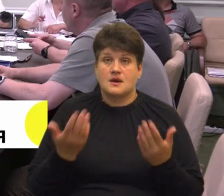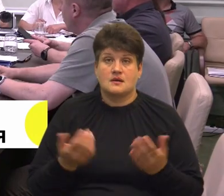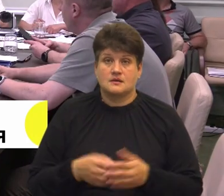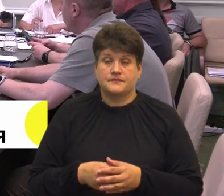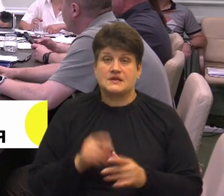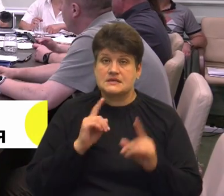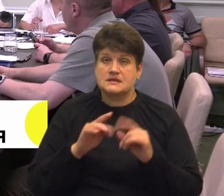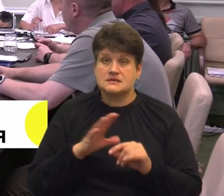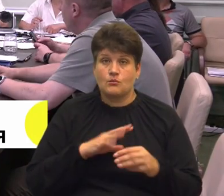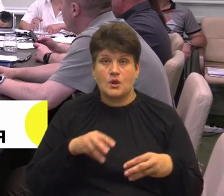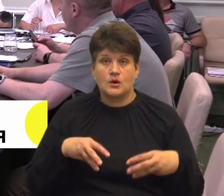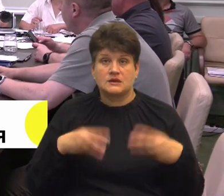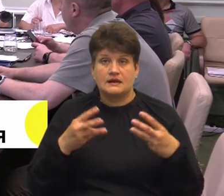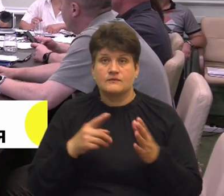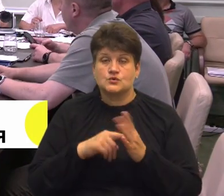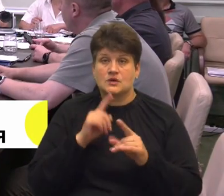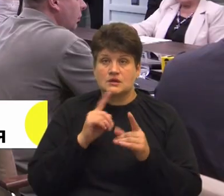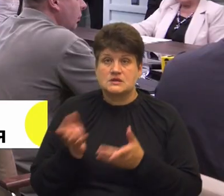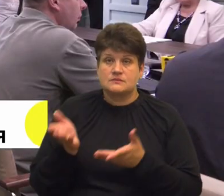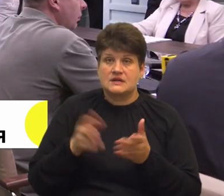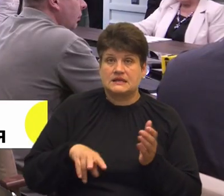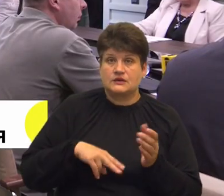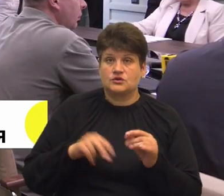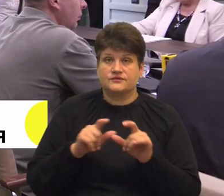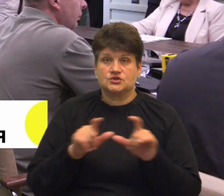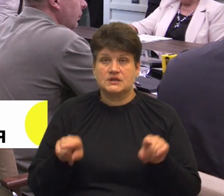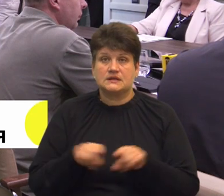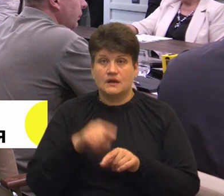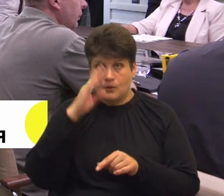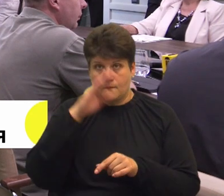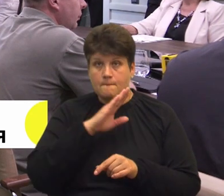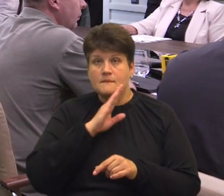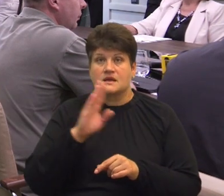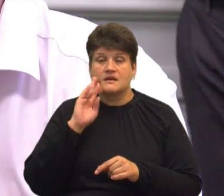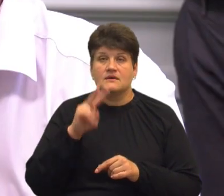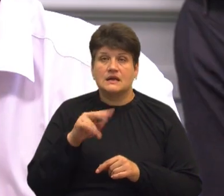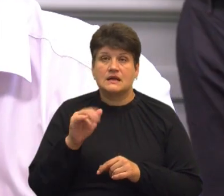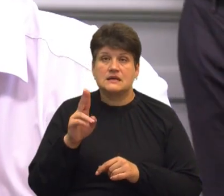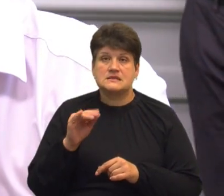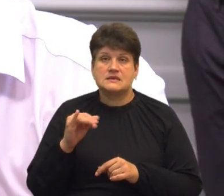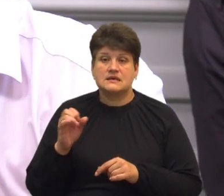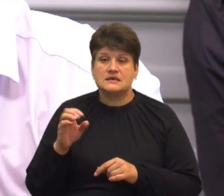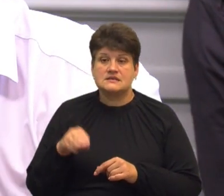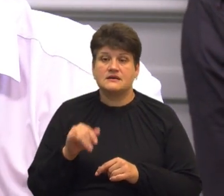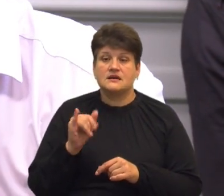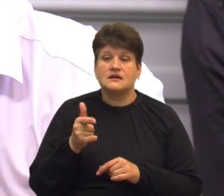відбулася онлайн до міської ради запросили директорів шкіл а також батьків ліцеїстів і гімназистів рішення